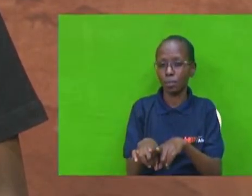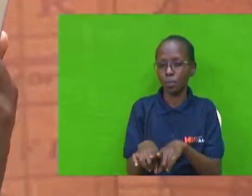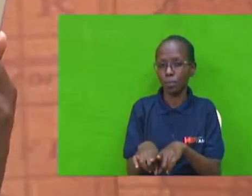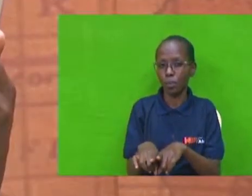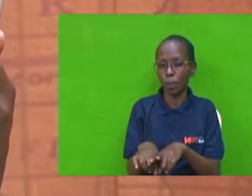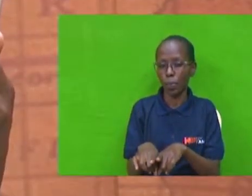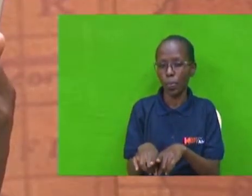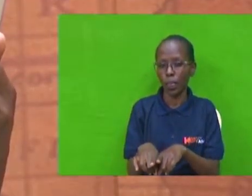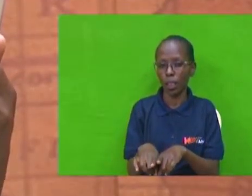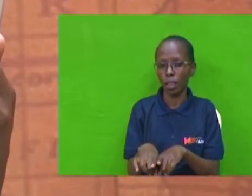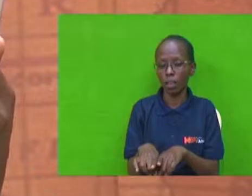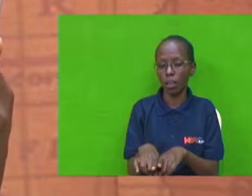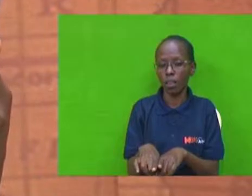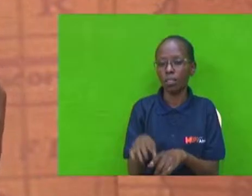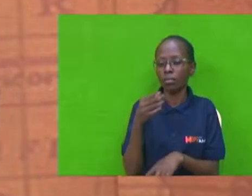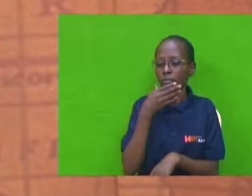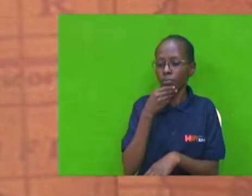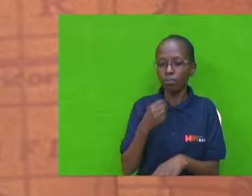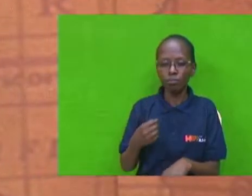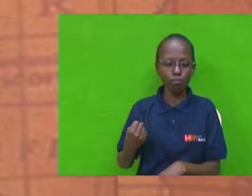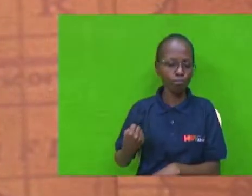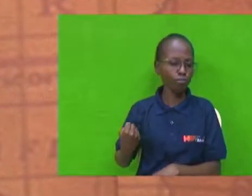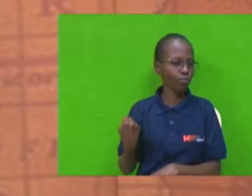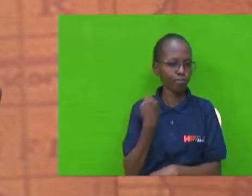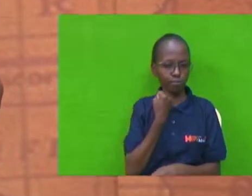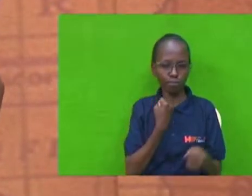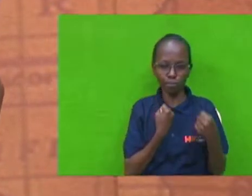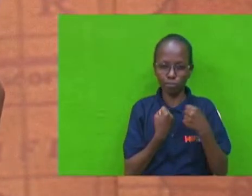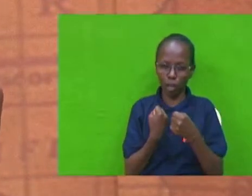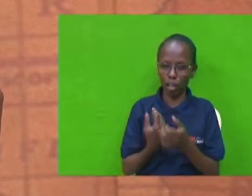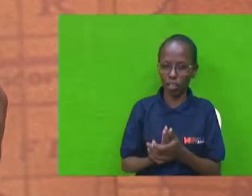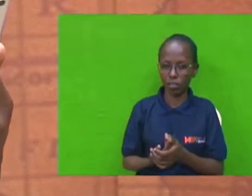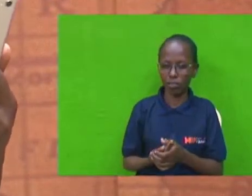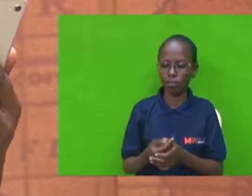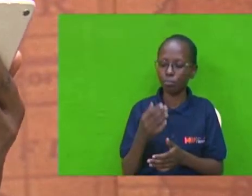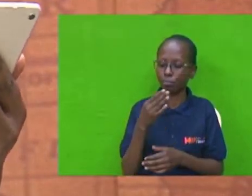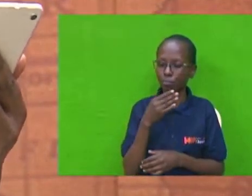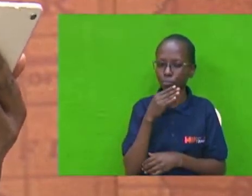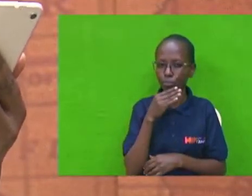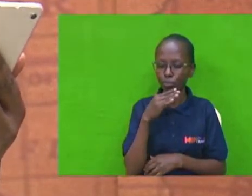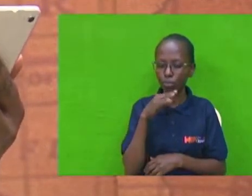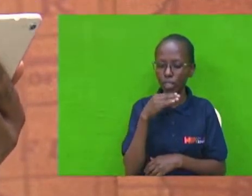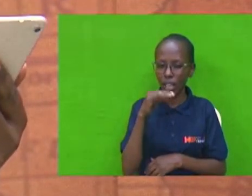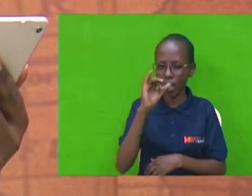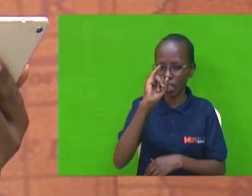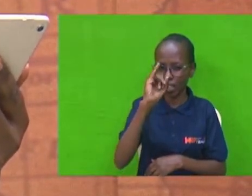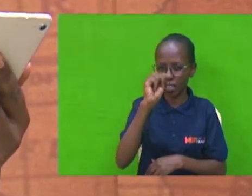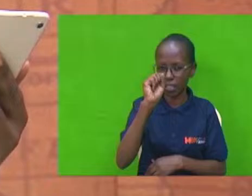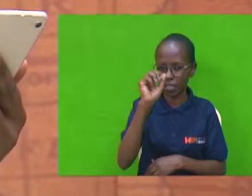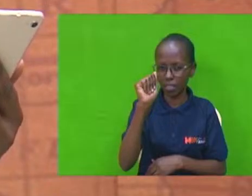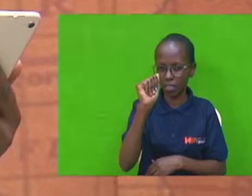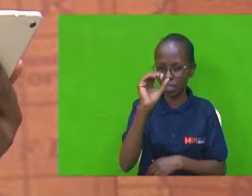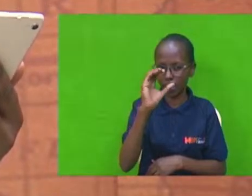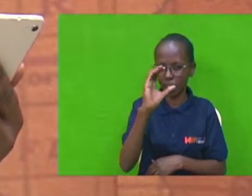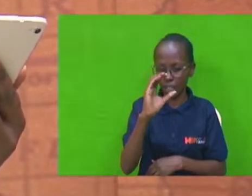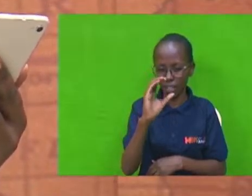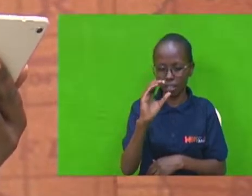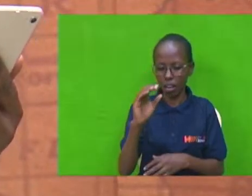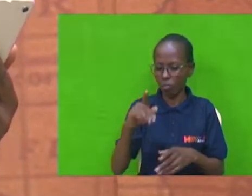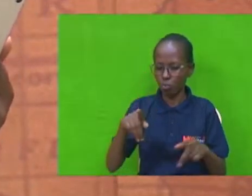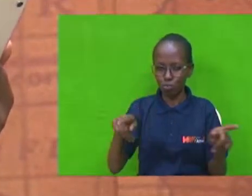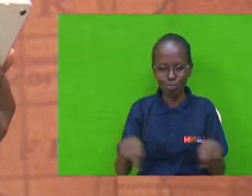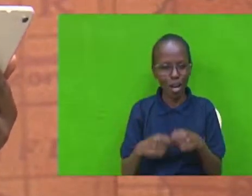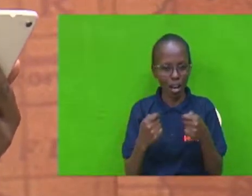kijana angempiga mweleka mstuni. Na angemshinda, unajua alikuwa na nguvu. Saka angemwangusha huyo mzee, na angekuja na injury ya